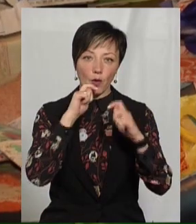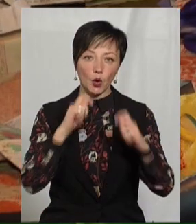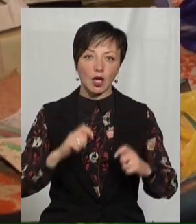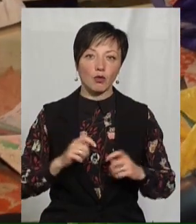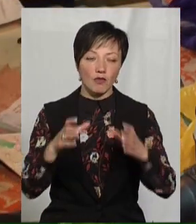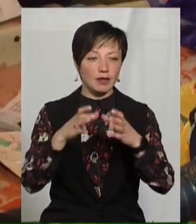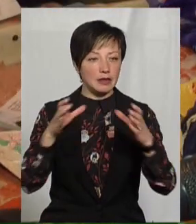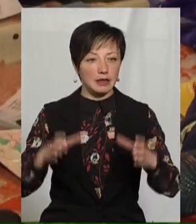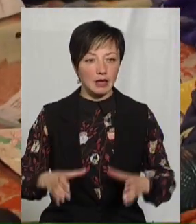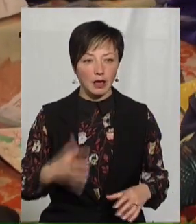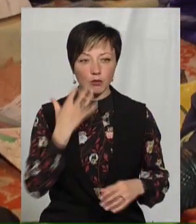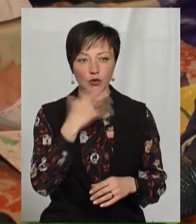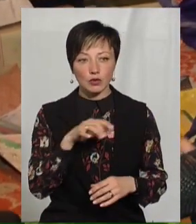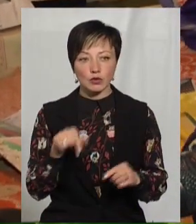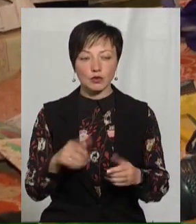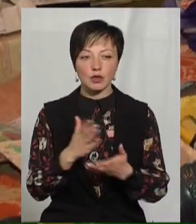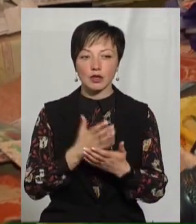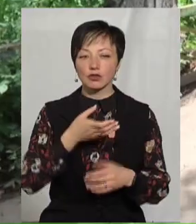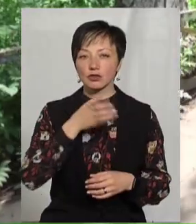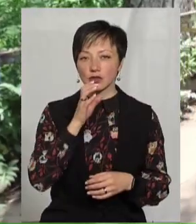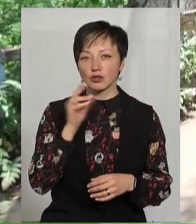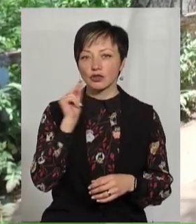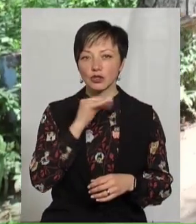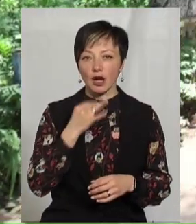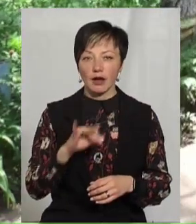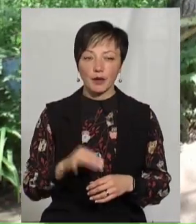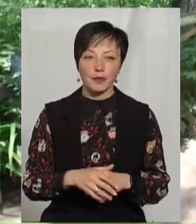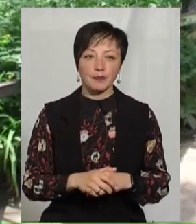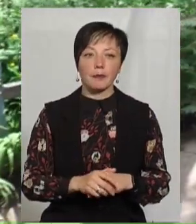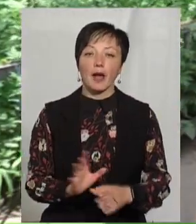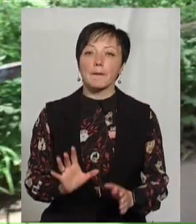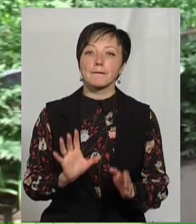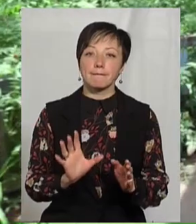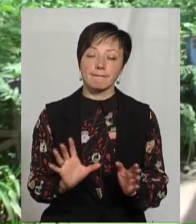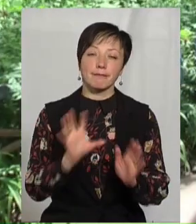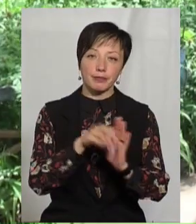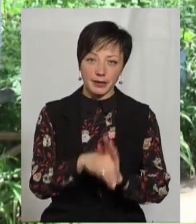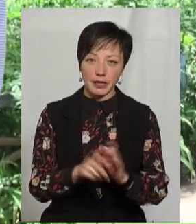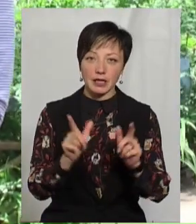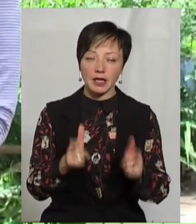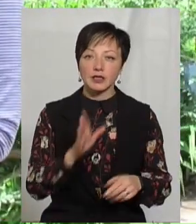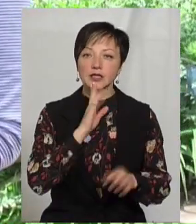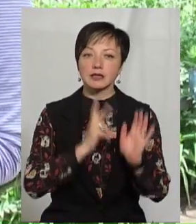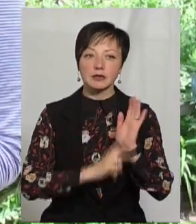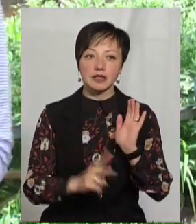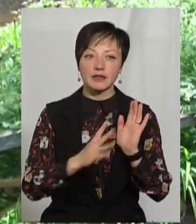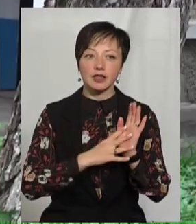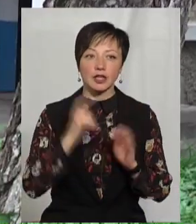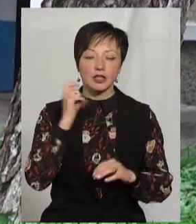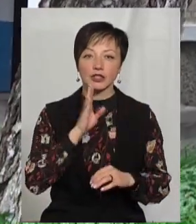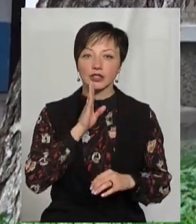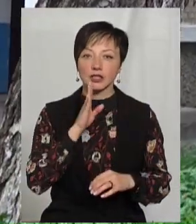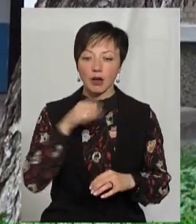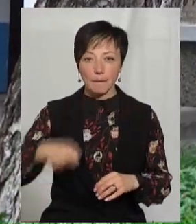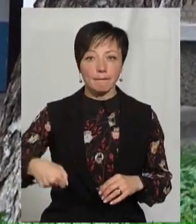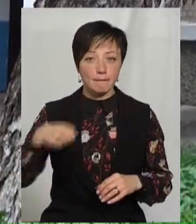подарили, я термос маю тут, вип'ю чай, хоч він вже теплий. До волонтерів приєдналася 77-річна Віолета Назарчук. Жінка ходить, опираючись